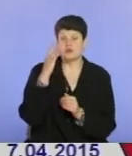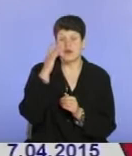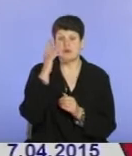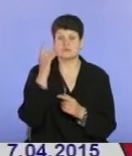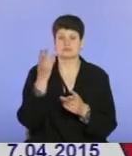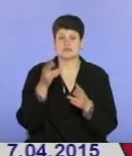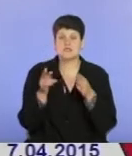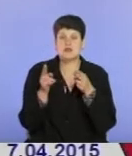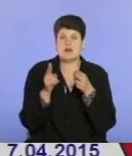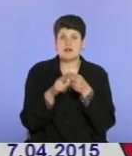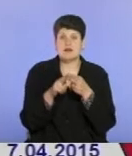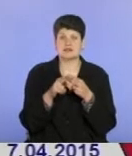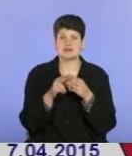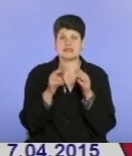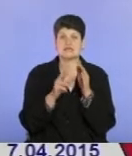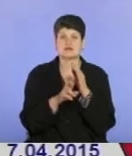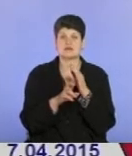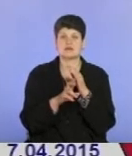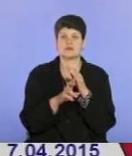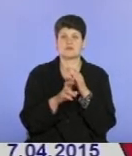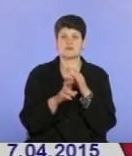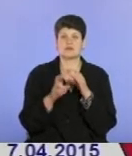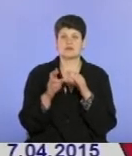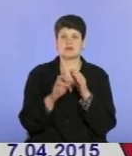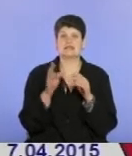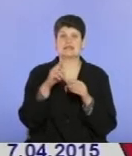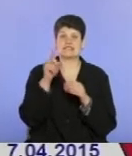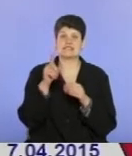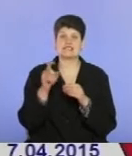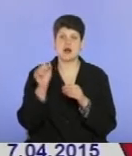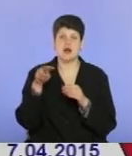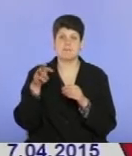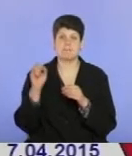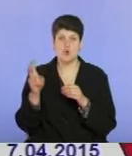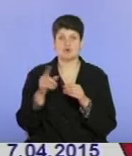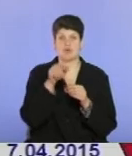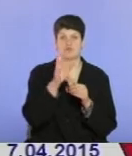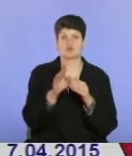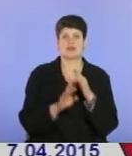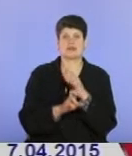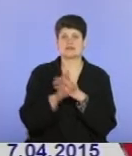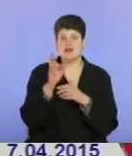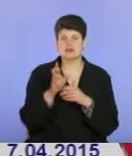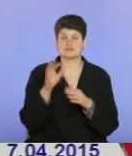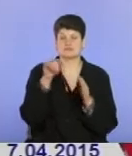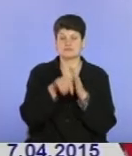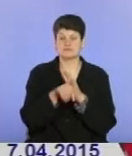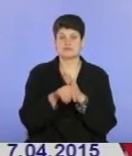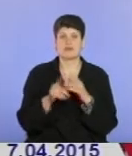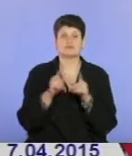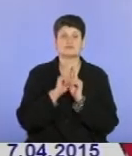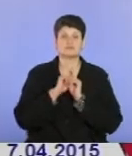таку такий замок всередині якого буде церква і тоді почались ми такі перші творчі шляхи а це